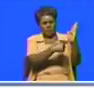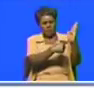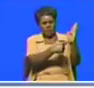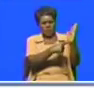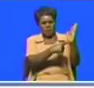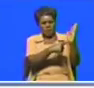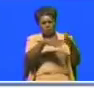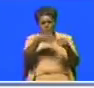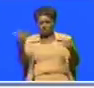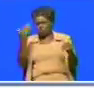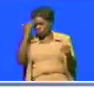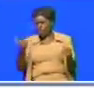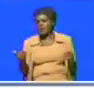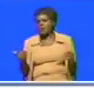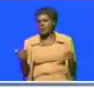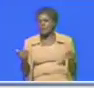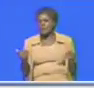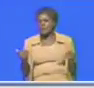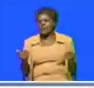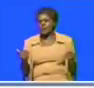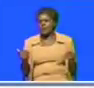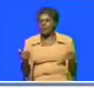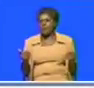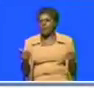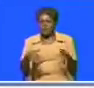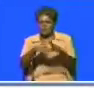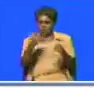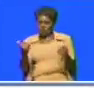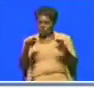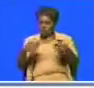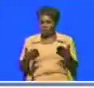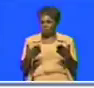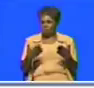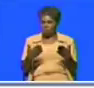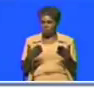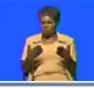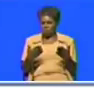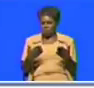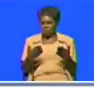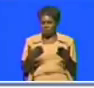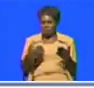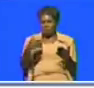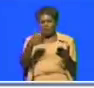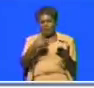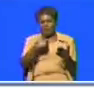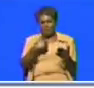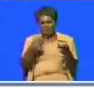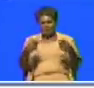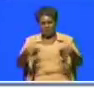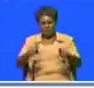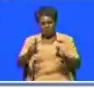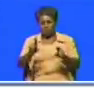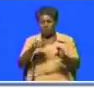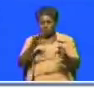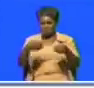mtu kupokonywa ulinzi? Vigezo ambavyo viko ali ni kwamba umepeana vigezo ambavyo vinaruhusiwa wewe kupewa